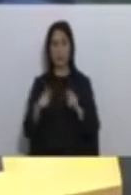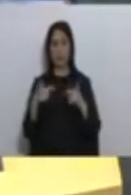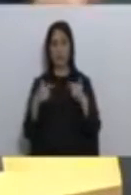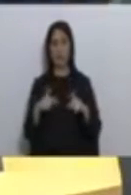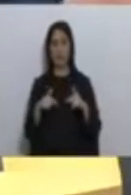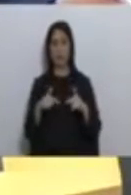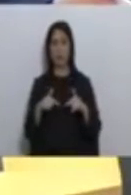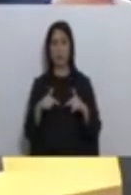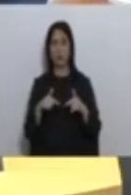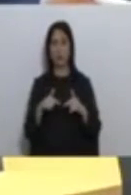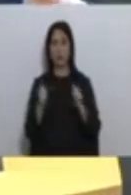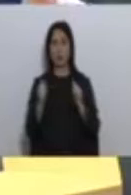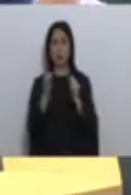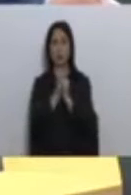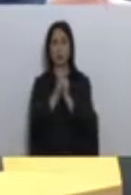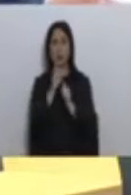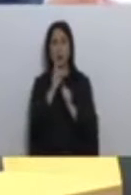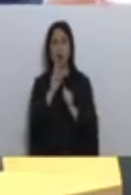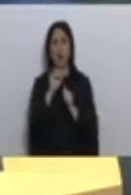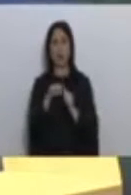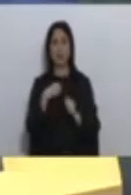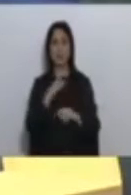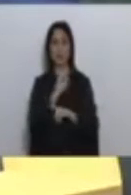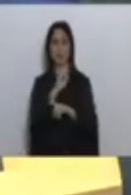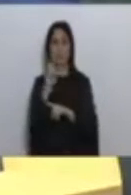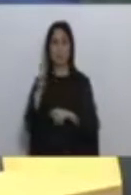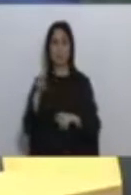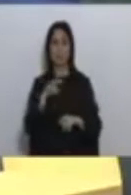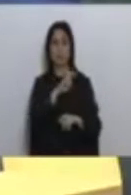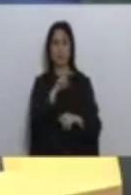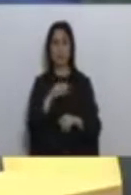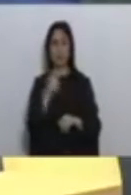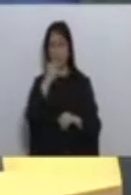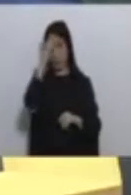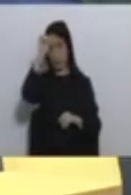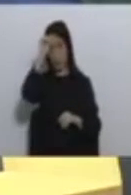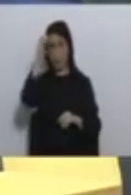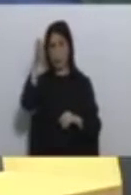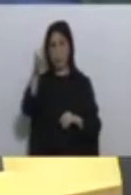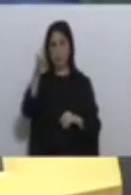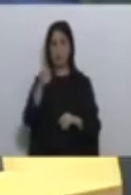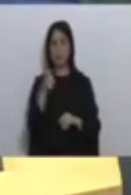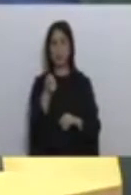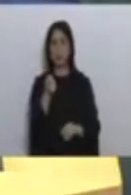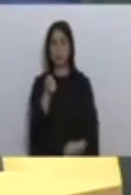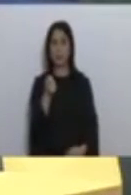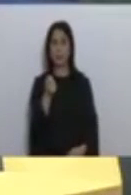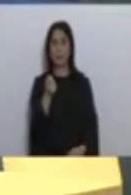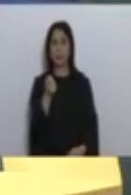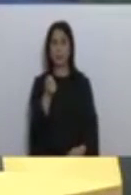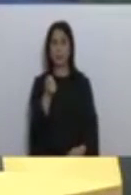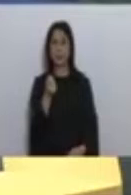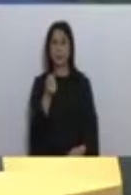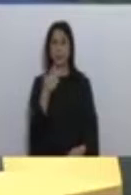პრაქტიკულად 15-ვე კომიტეტში ჩვენ გვიწევს სიარული. Da, მადლობა ღმერთს, ცოტა